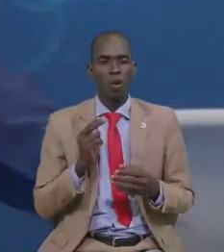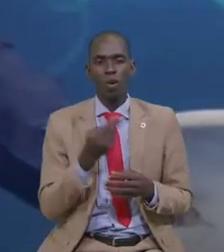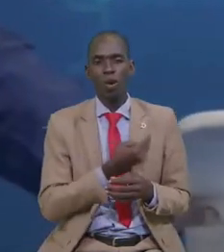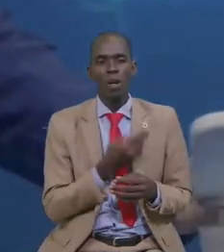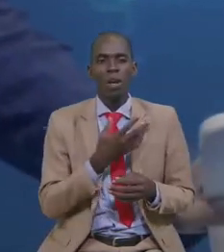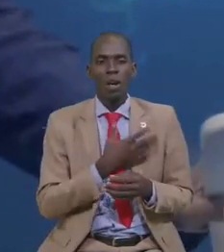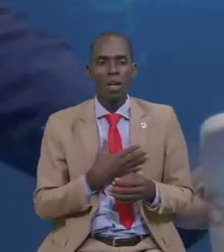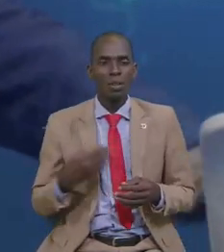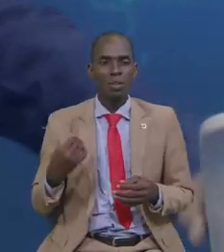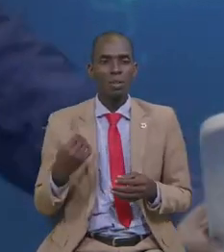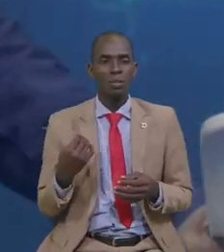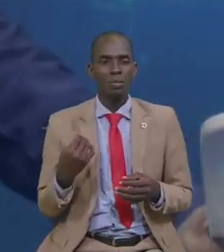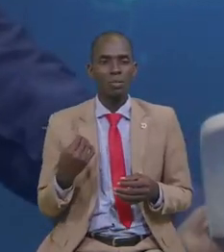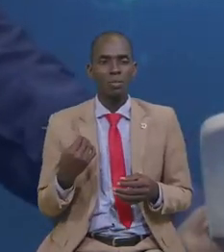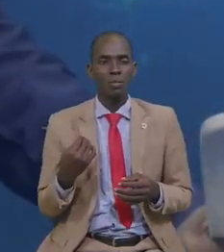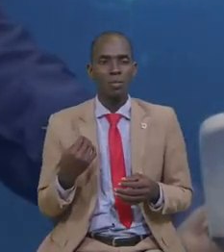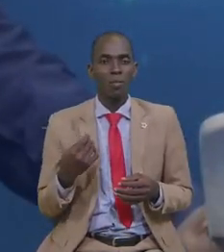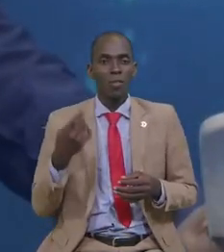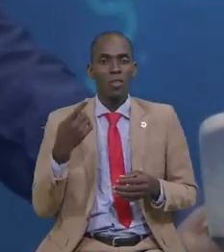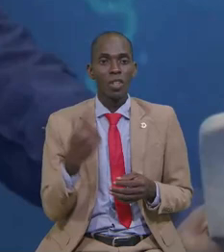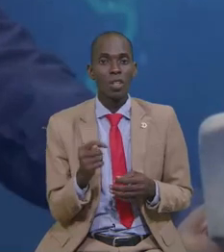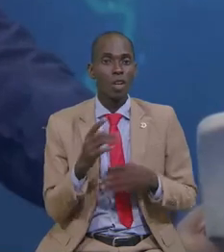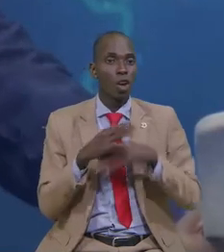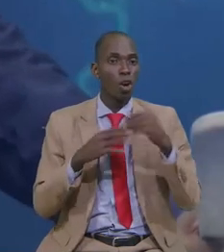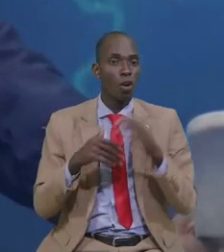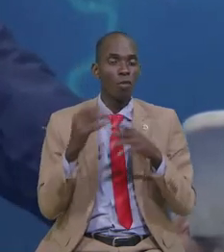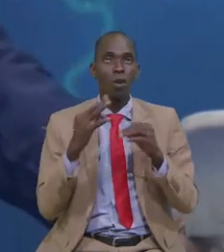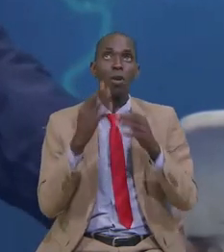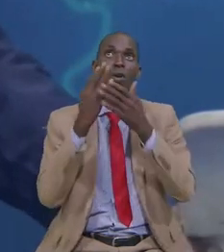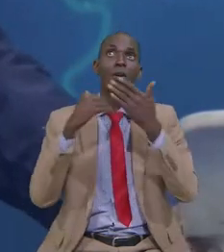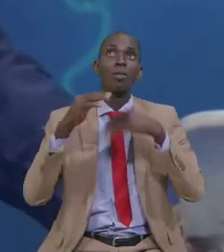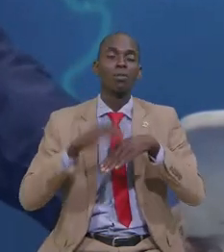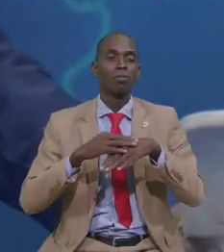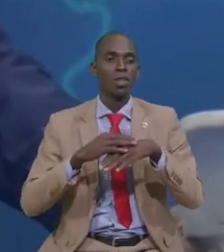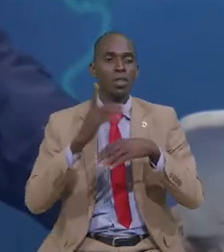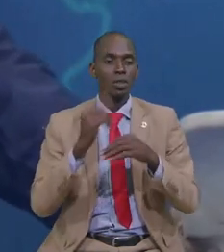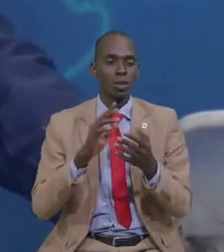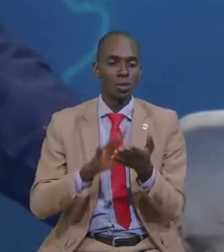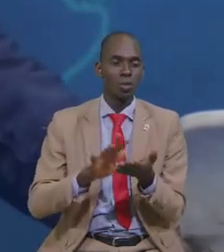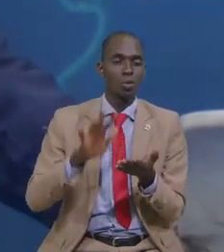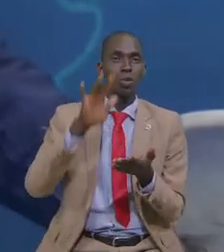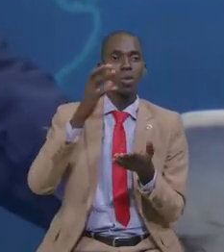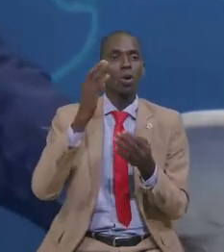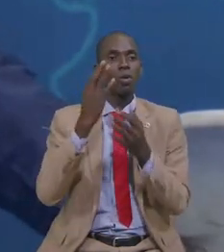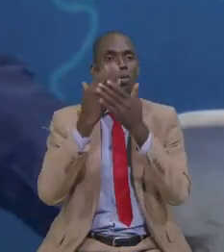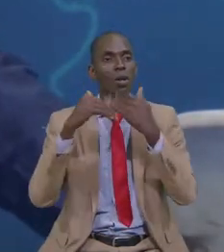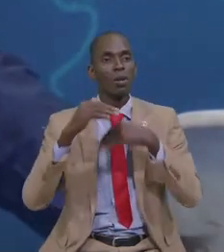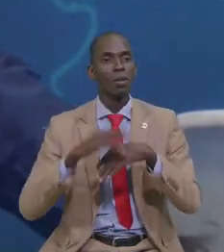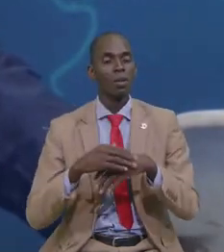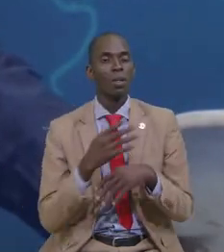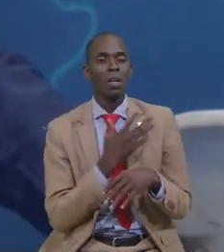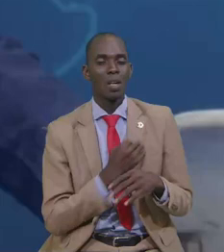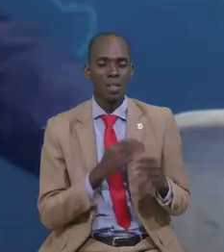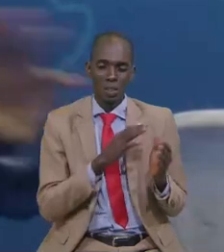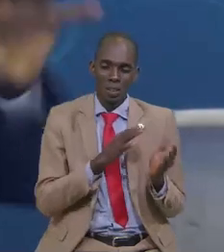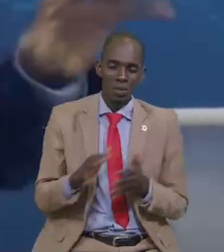peut penser à vous? Il a quitté le ciel, le confort du ciel, la gloire